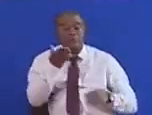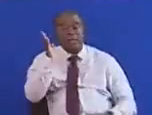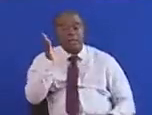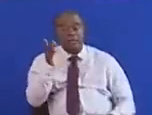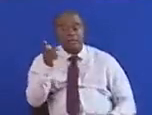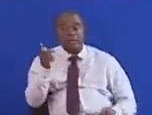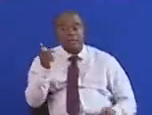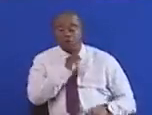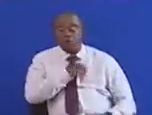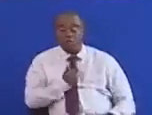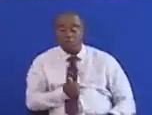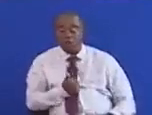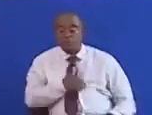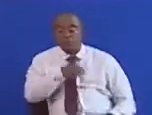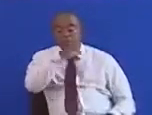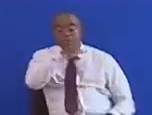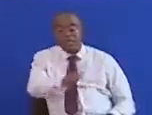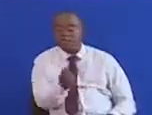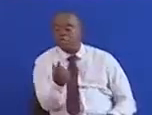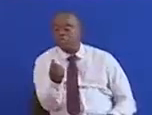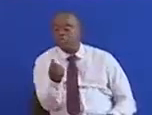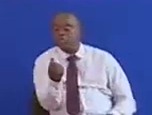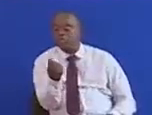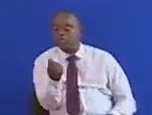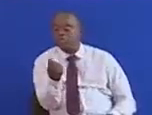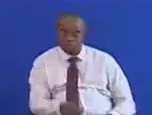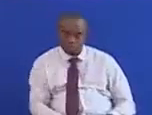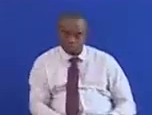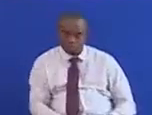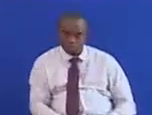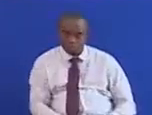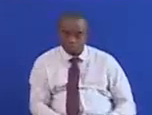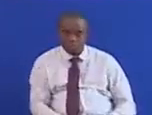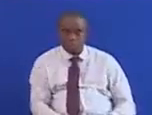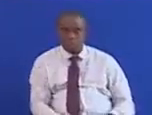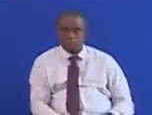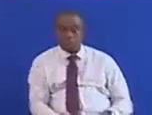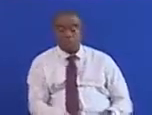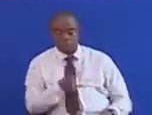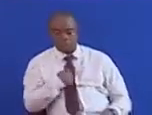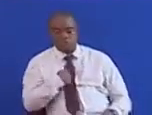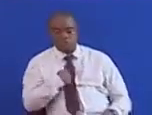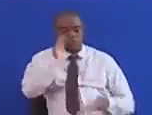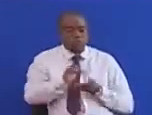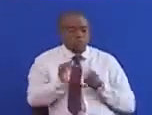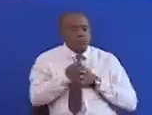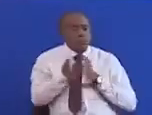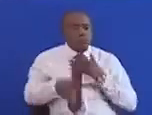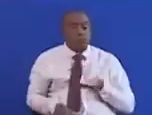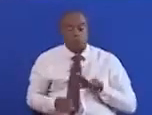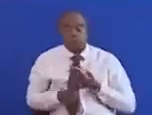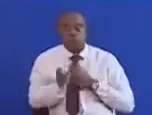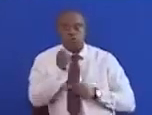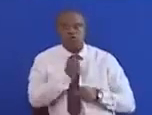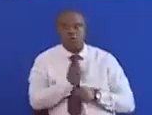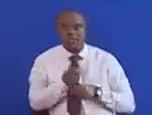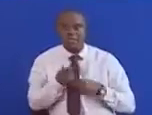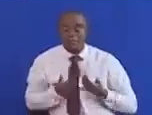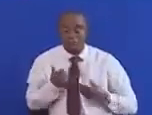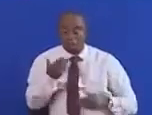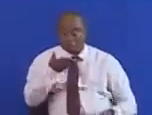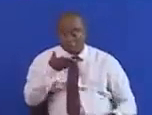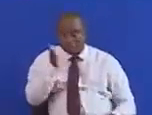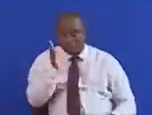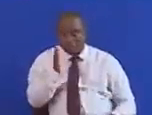nisipolizika nitatoa shilingi kwa baadaye. Mheshimiwa Mwenyekiti, ni dhahiri tunajua kwamba tuna upungufu mkubwa wa watumishi wa umma hasa kwenye sekta ya